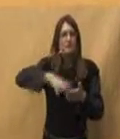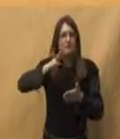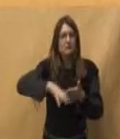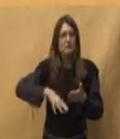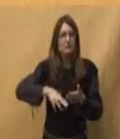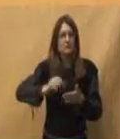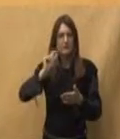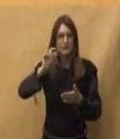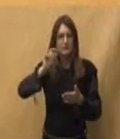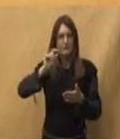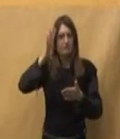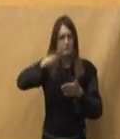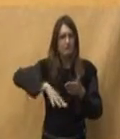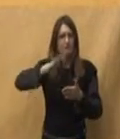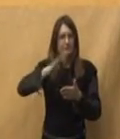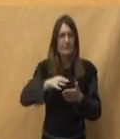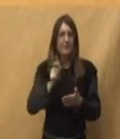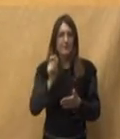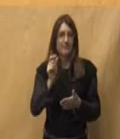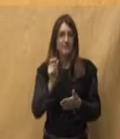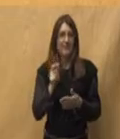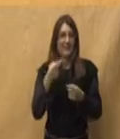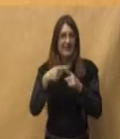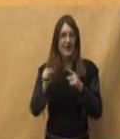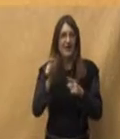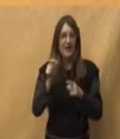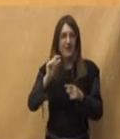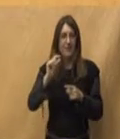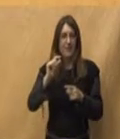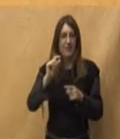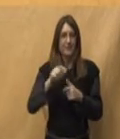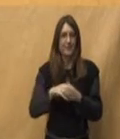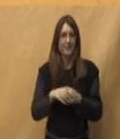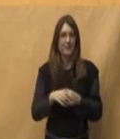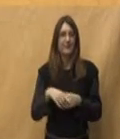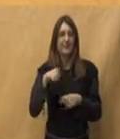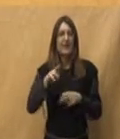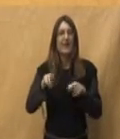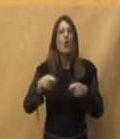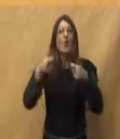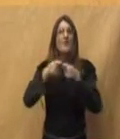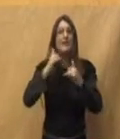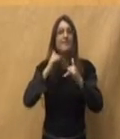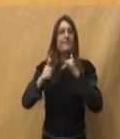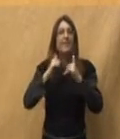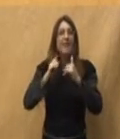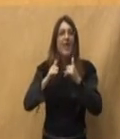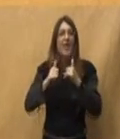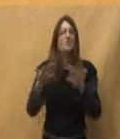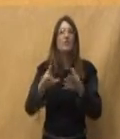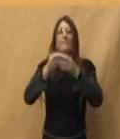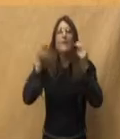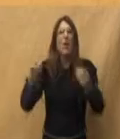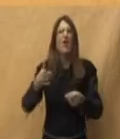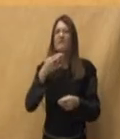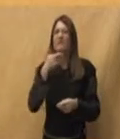cijeli jedan šapitr, ovaj, kako se to zove? Blok. Blok imate posvećen mlijeku. Zašto milijuni ljudi ne